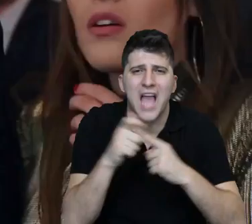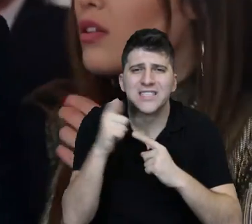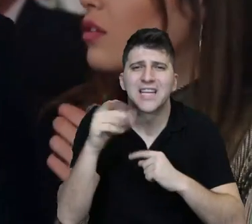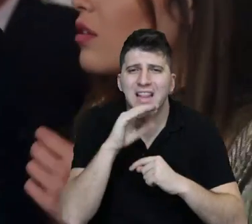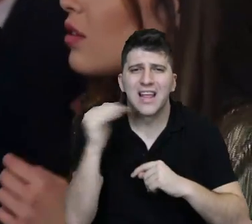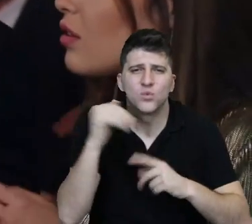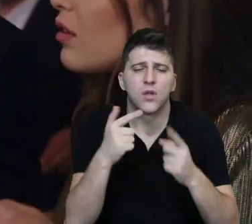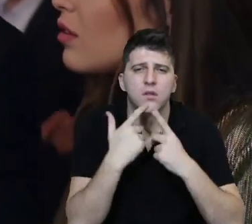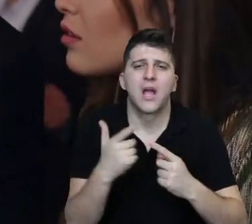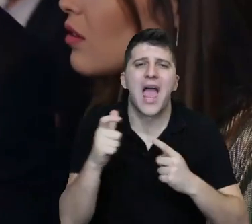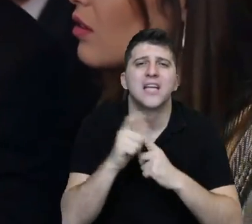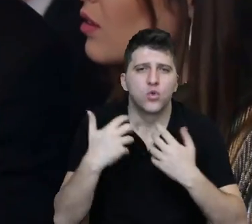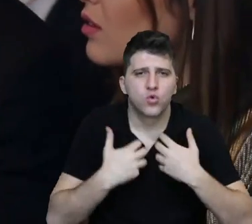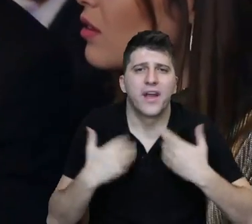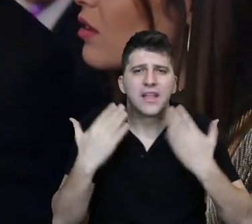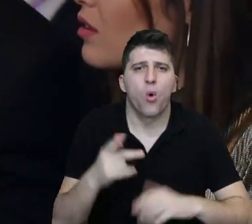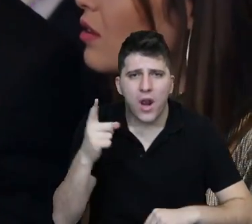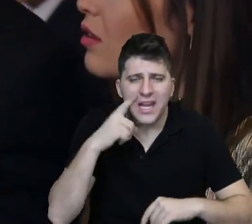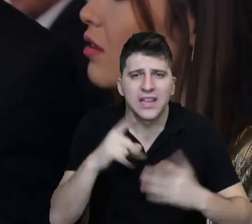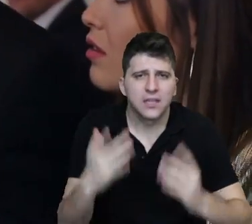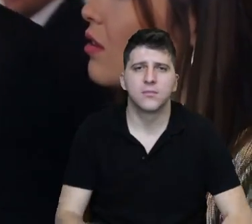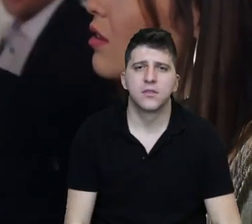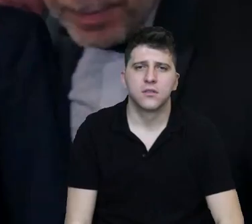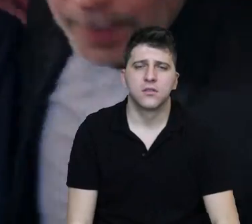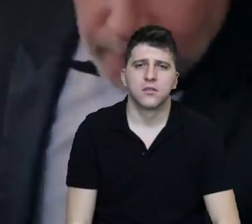getirecekti. Kızım Ejder'e güvenirim. Ona inanılır mı?